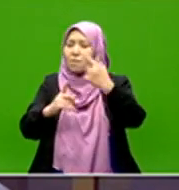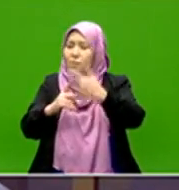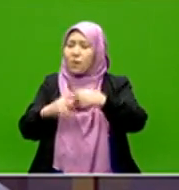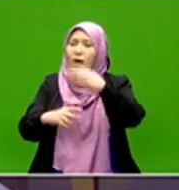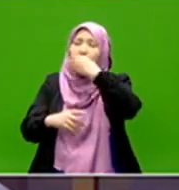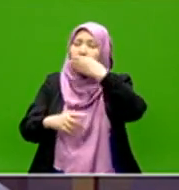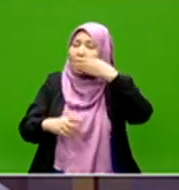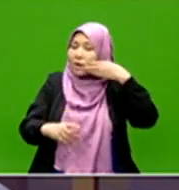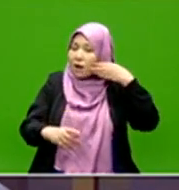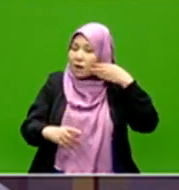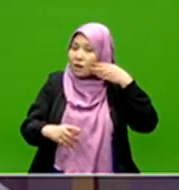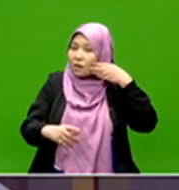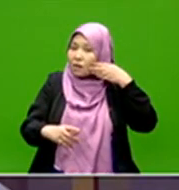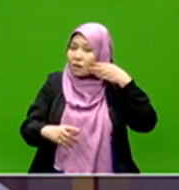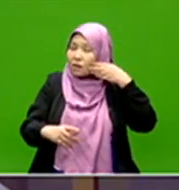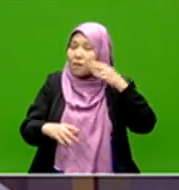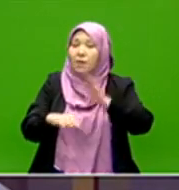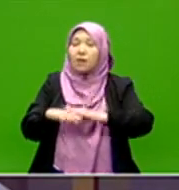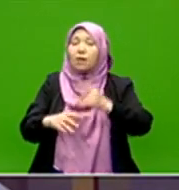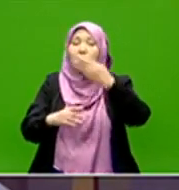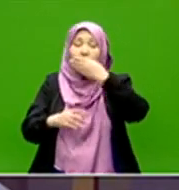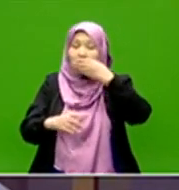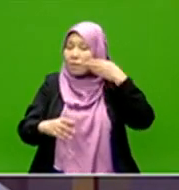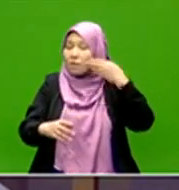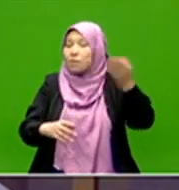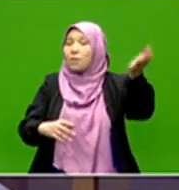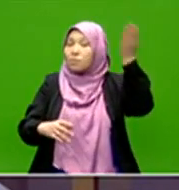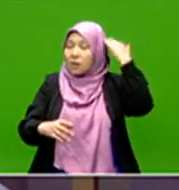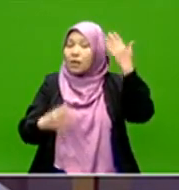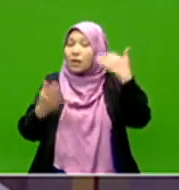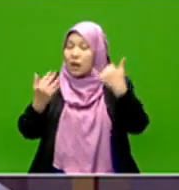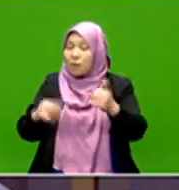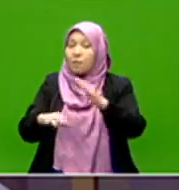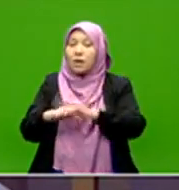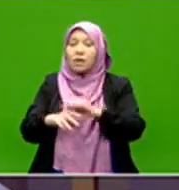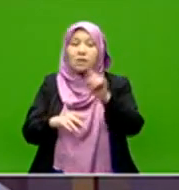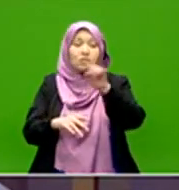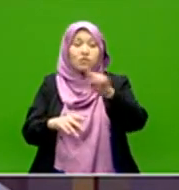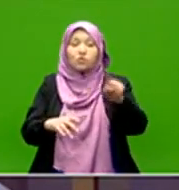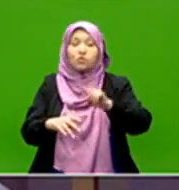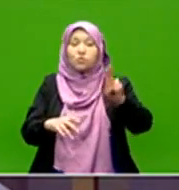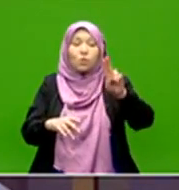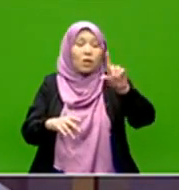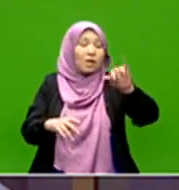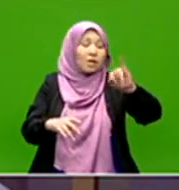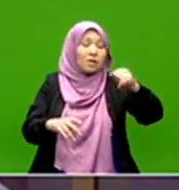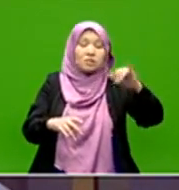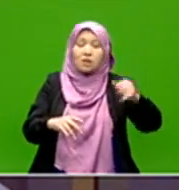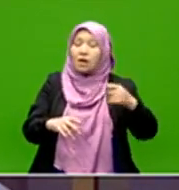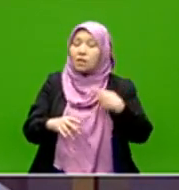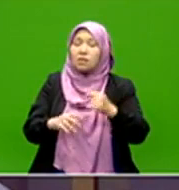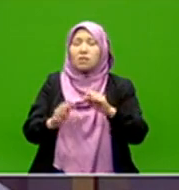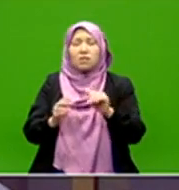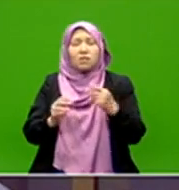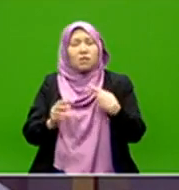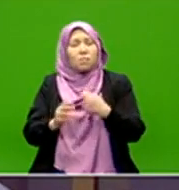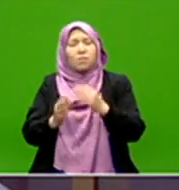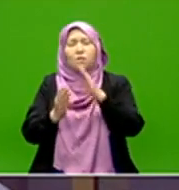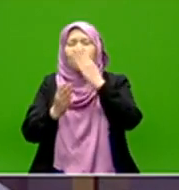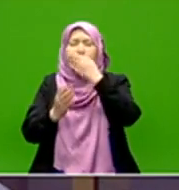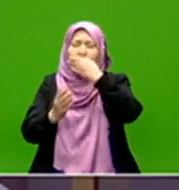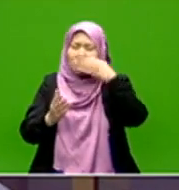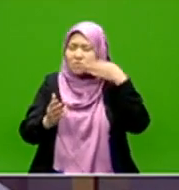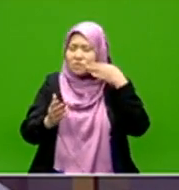kalangan tuan-tuan, ya, pada Ramadan lepas, pada Zulhijjah ini, betul, ya, ataupun pada hari-hari sebelum ini, kita berpuasa, berzikir,